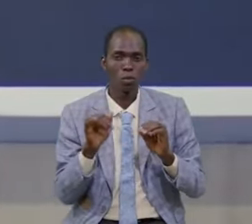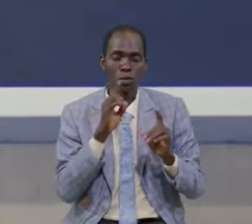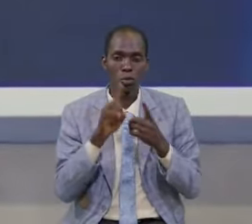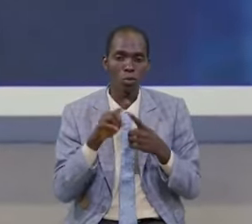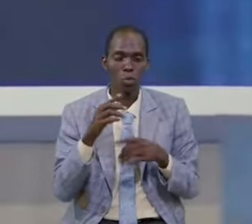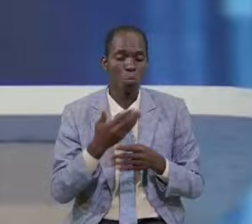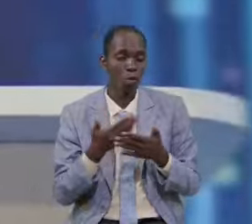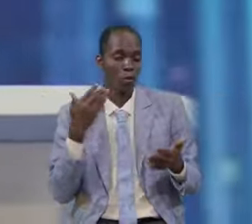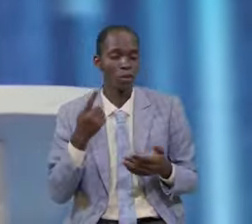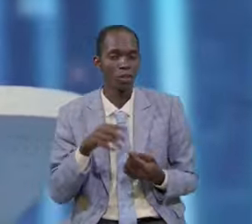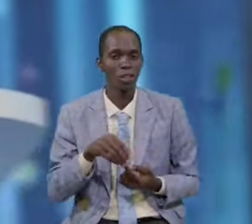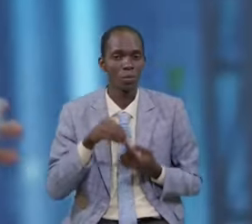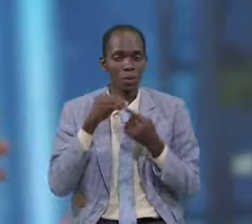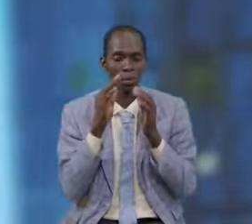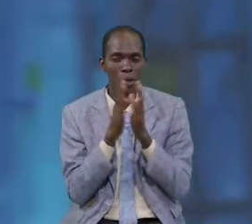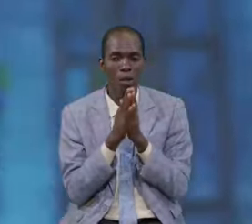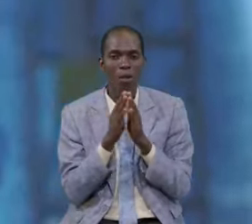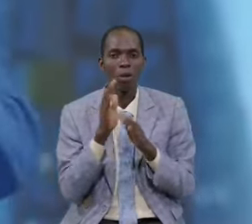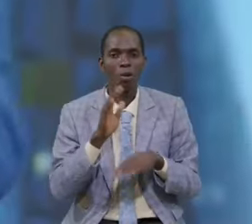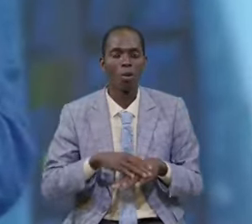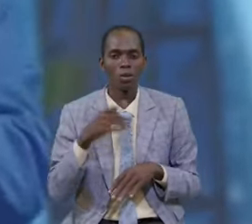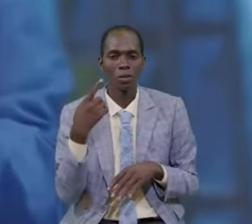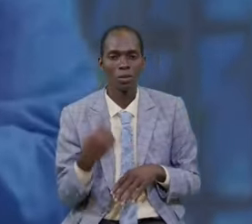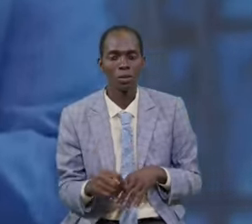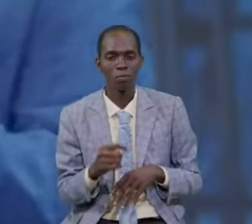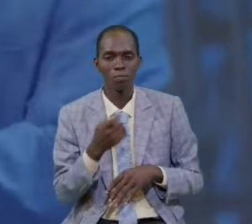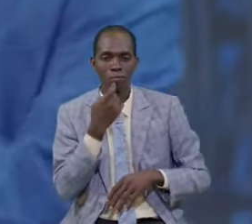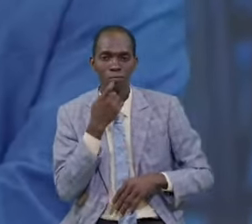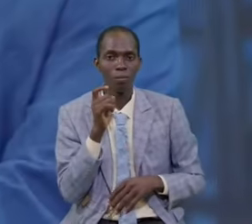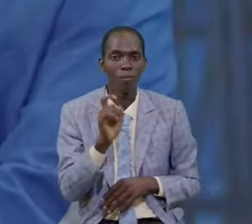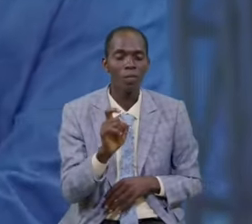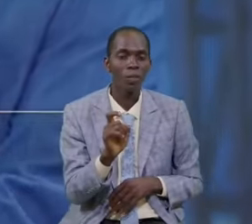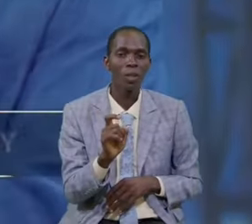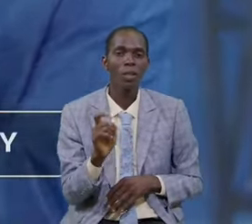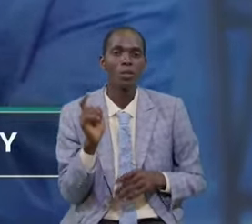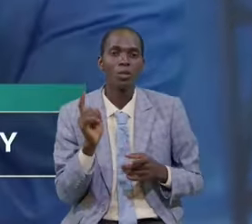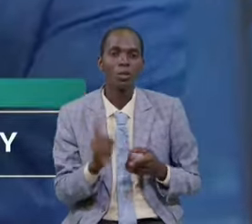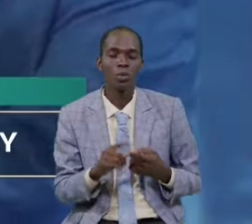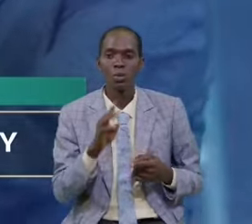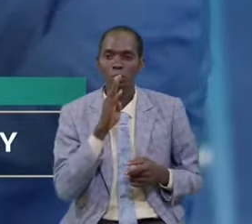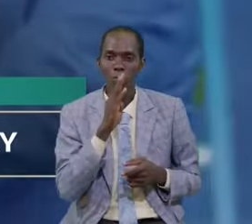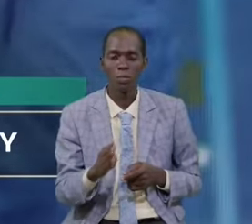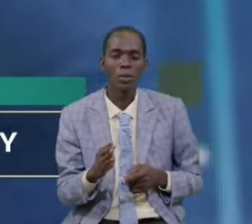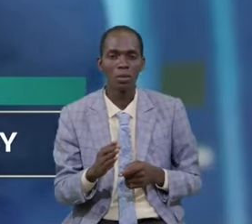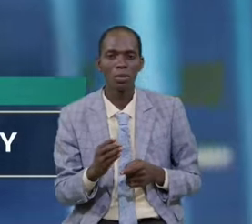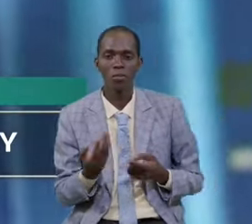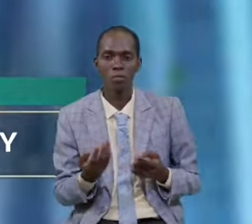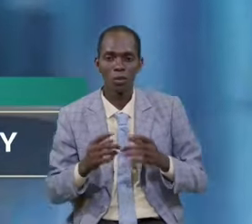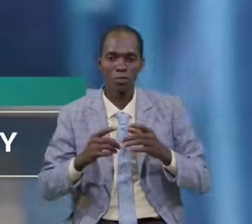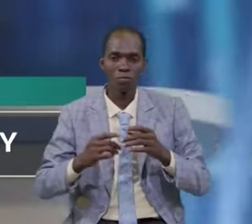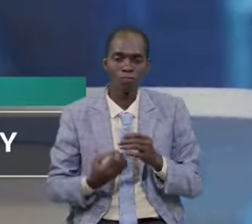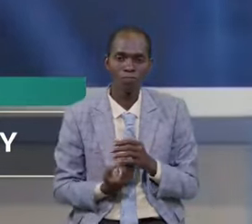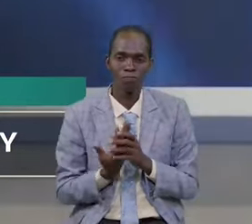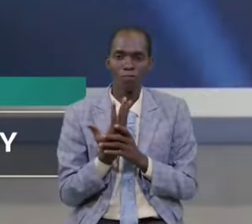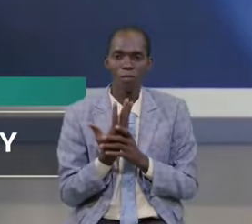spéciale d'ailleurs, le message, la charge d'être enflammé pour la gloire, la charge.